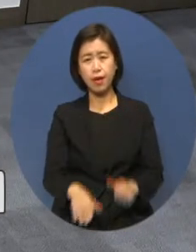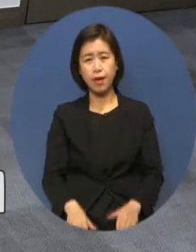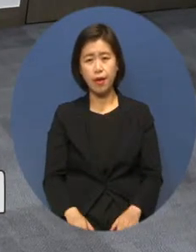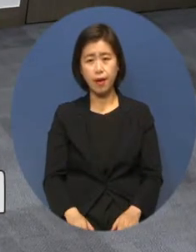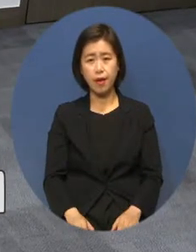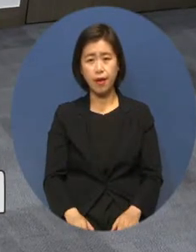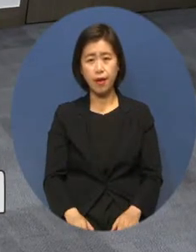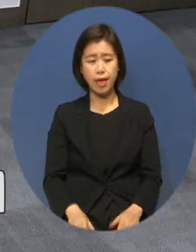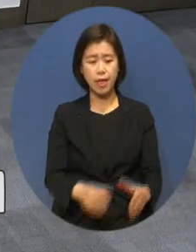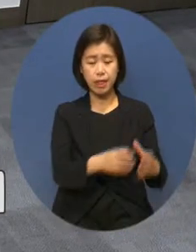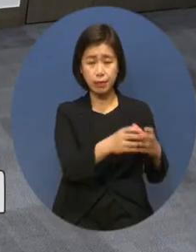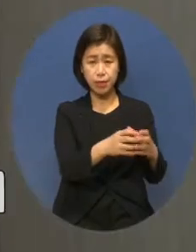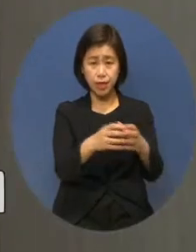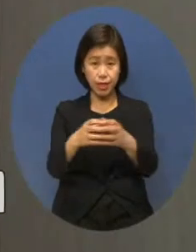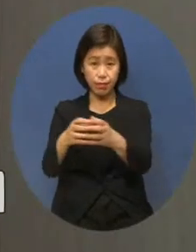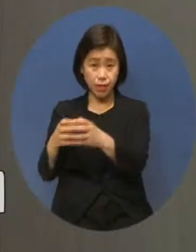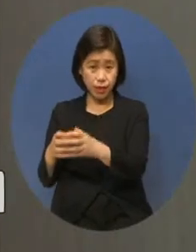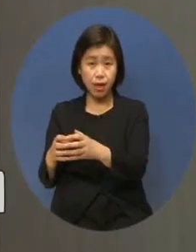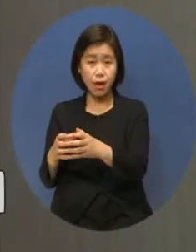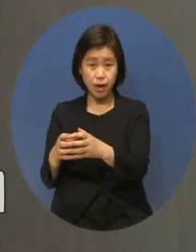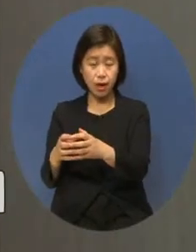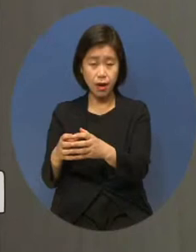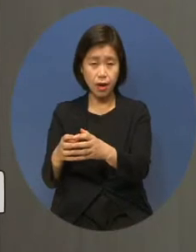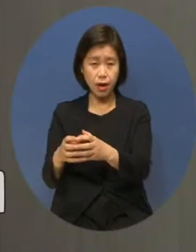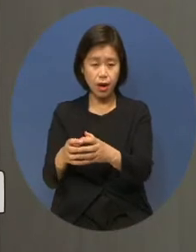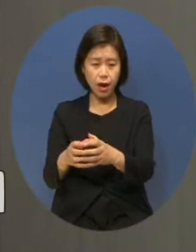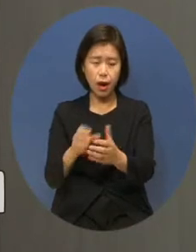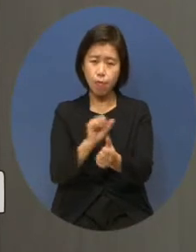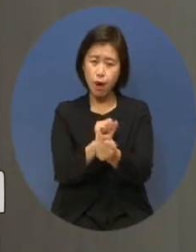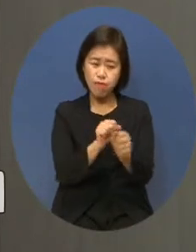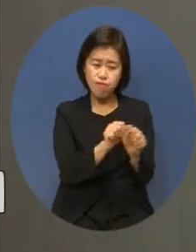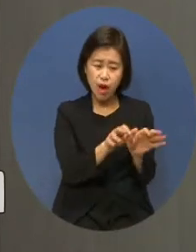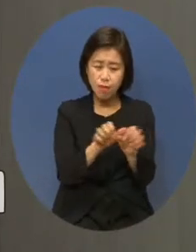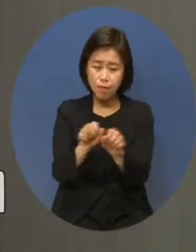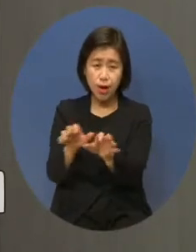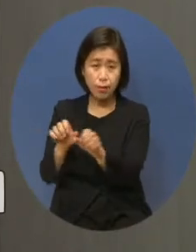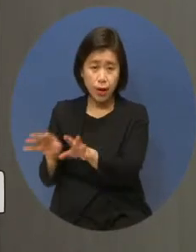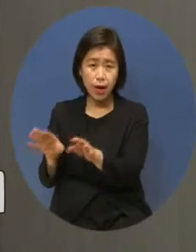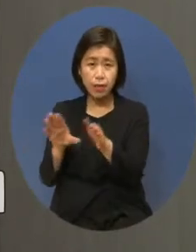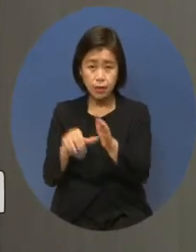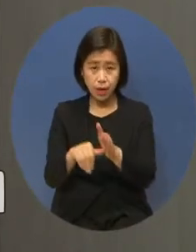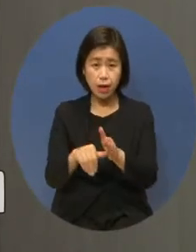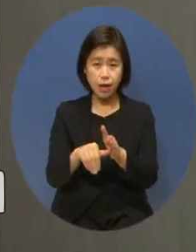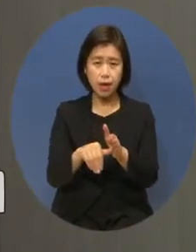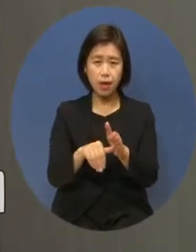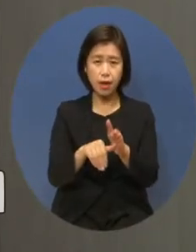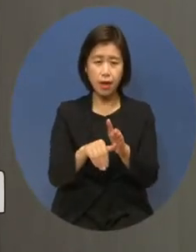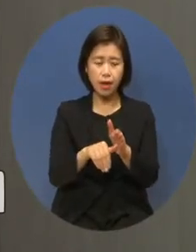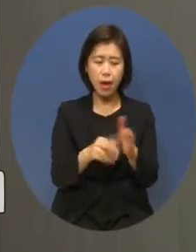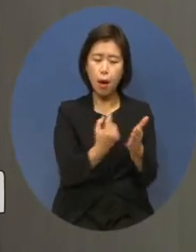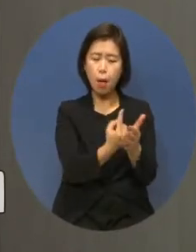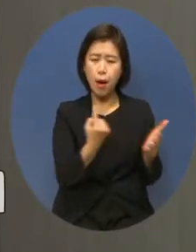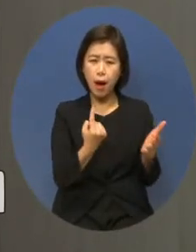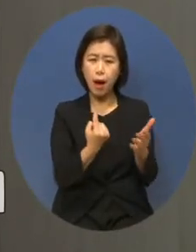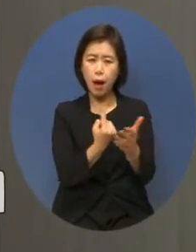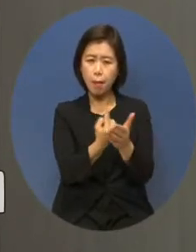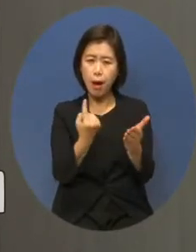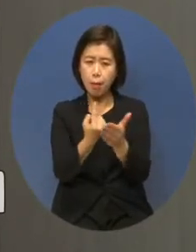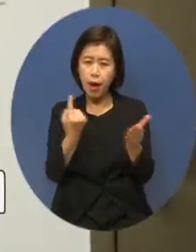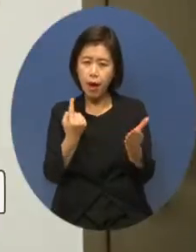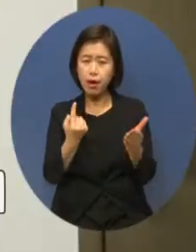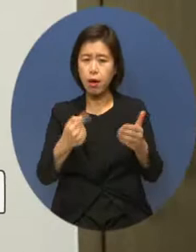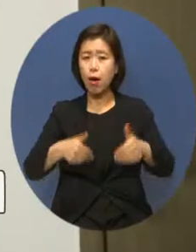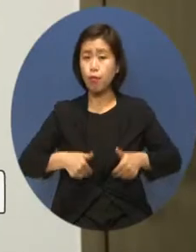감염병 발생 시에 시설 거주 정책은 반드시 긴급한 탈시설로 이행해야 된다라고 하는